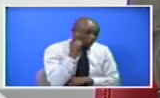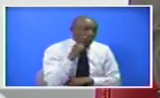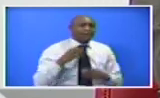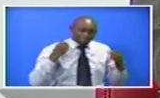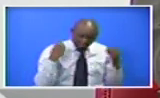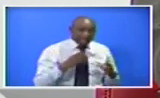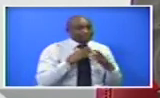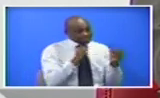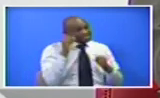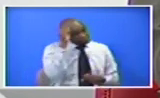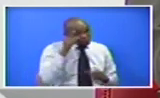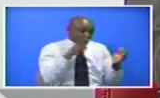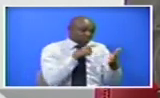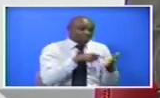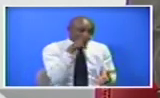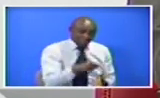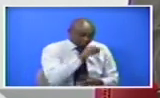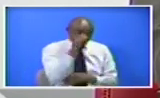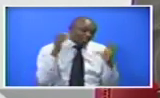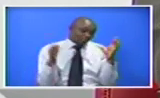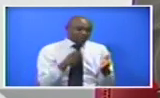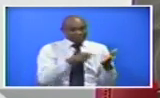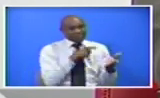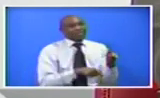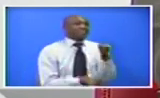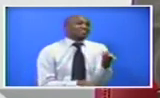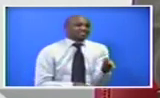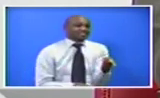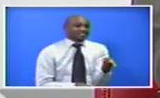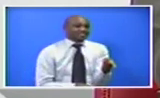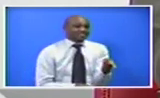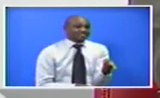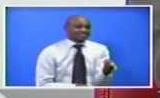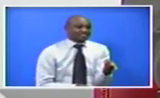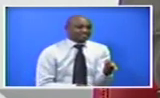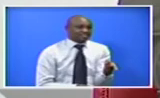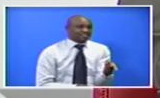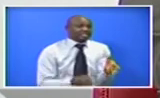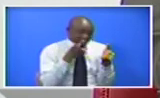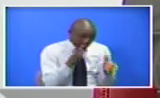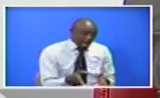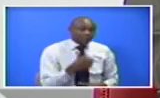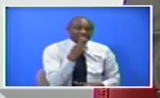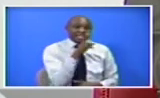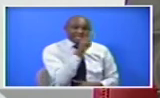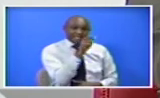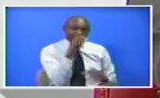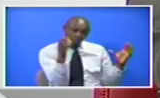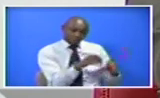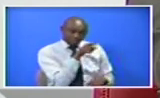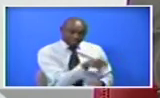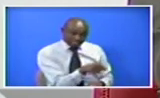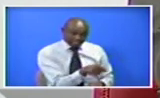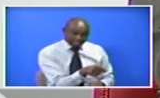Zimekosolewa na Rais Uhuru Kenyatta, tuseme Jubilee kwa ujumla. Na kwamba huu ni muungano ambao umejitokeza